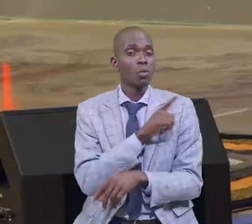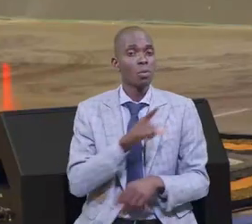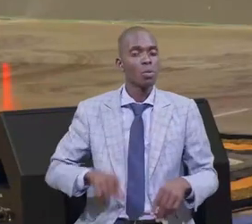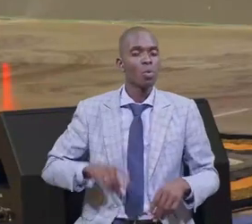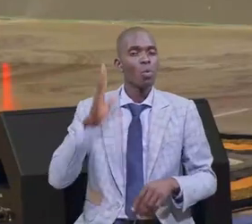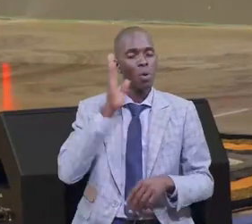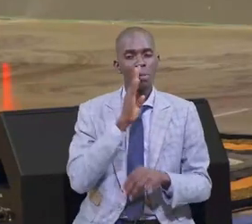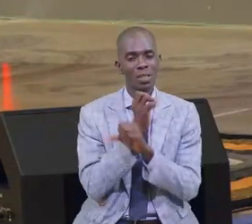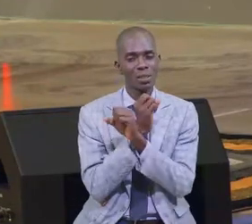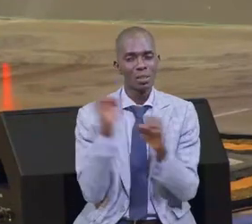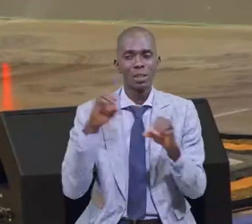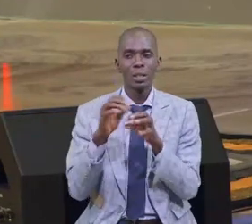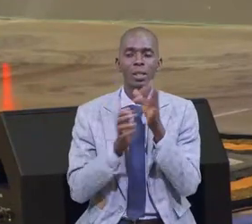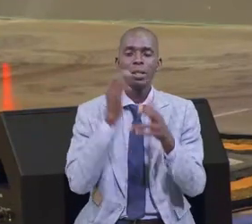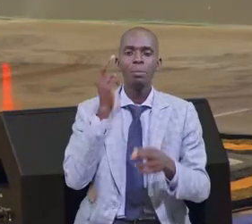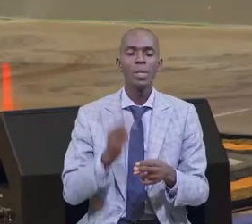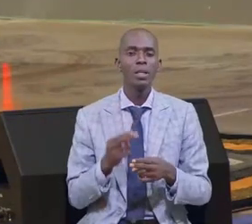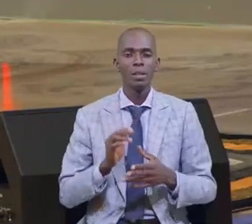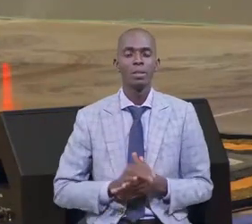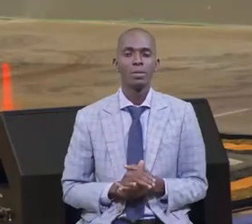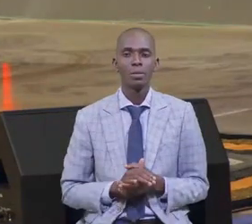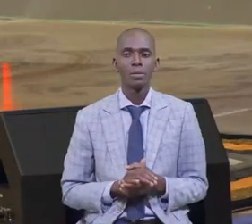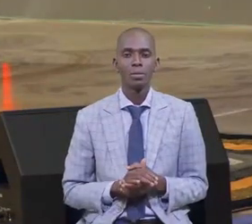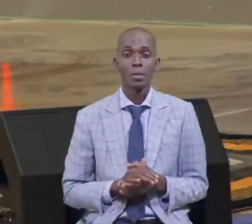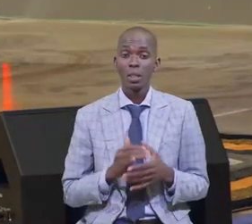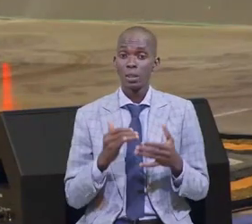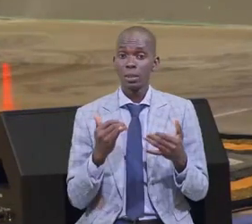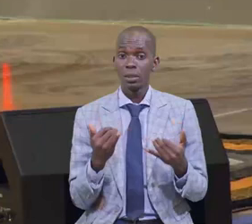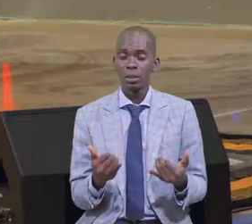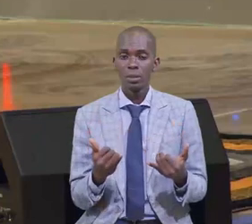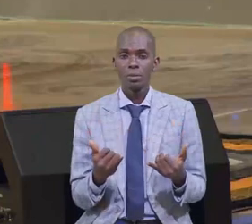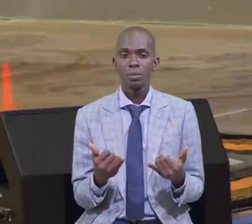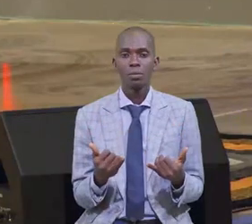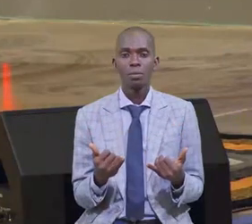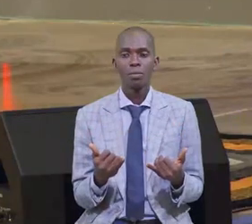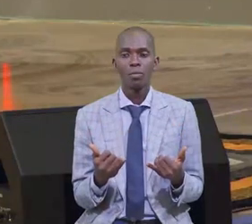sera sauvé au nom de Jésus-Christ. Maintenant,